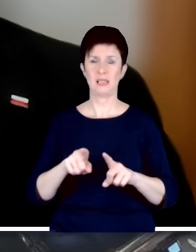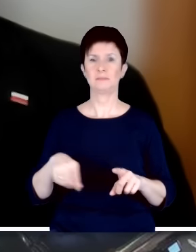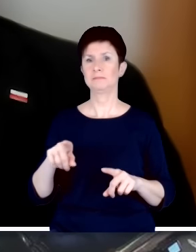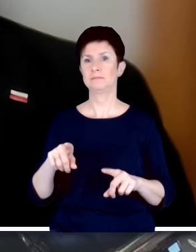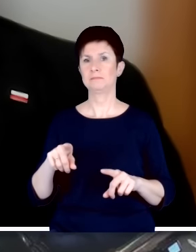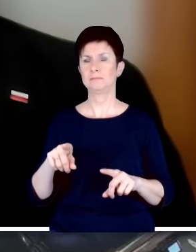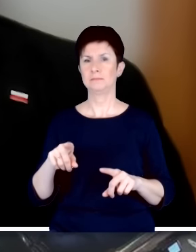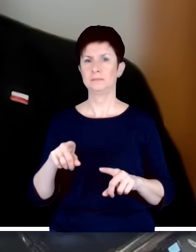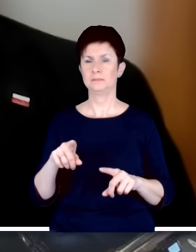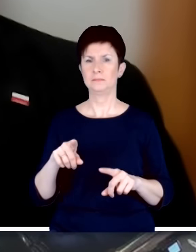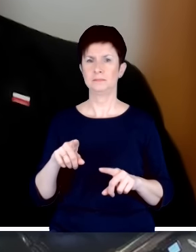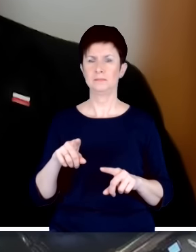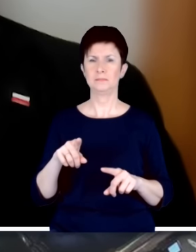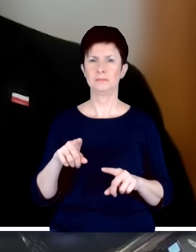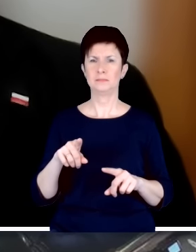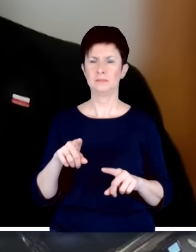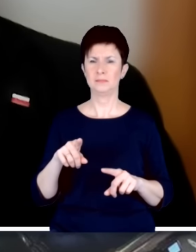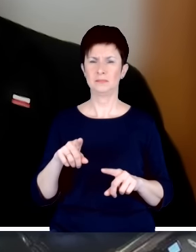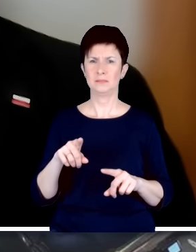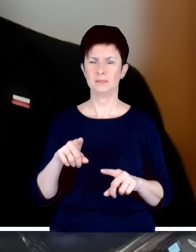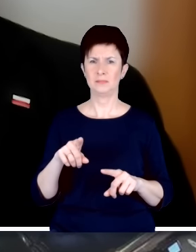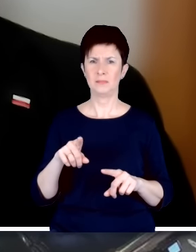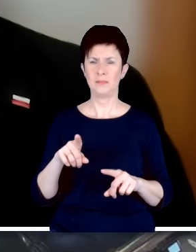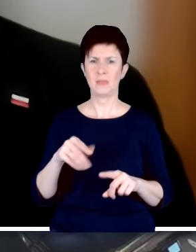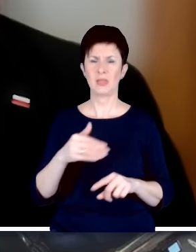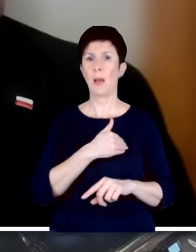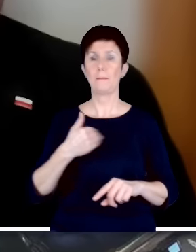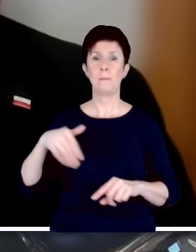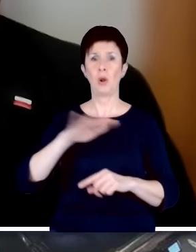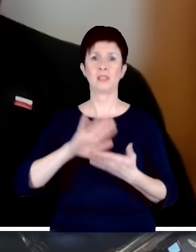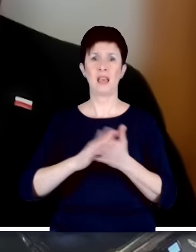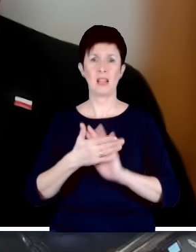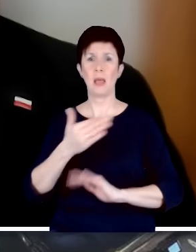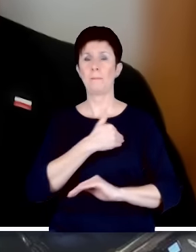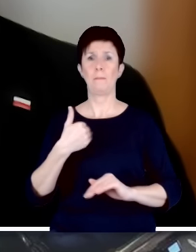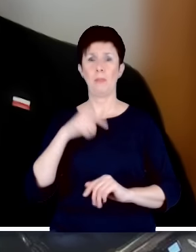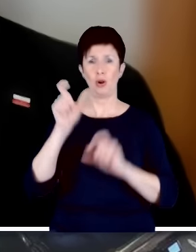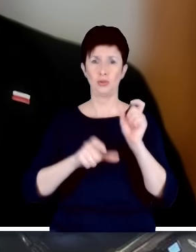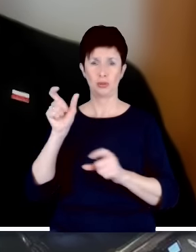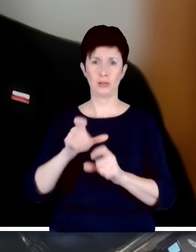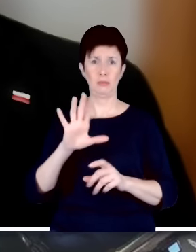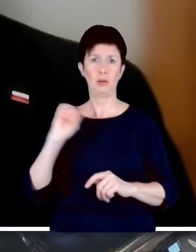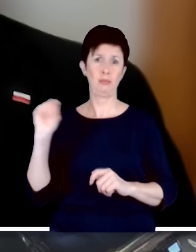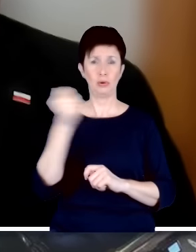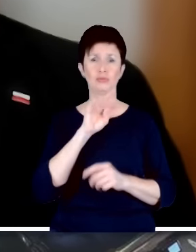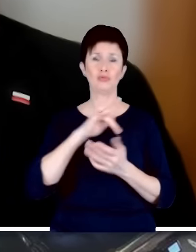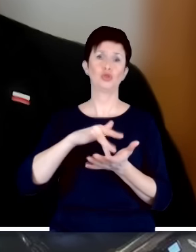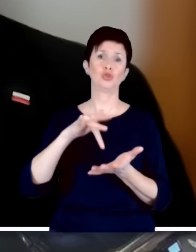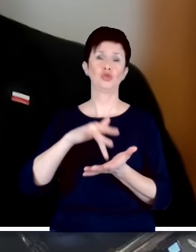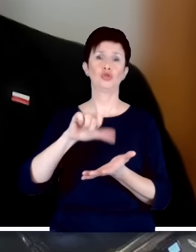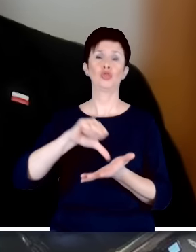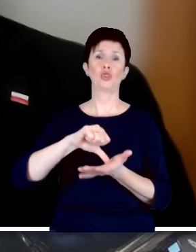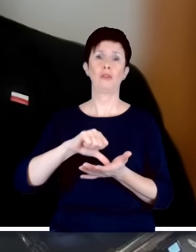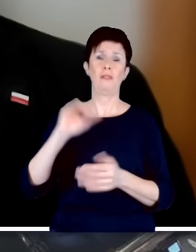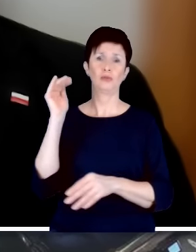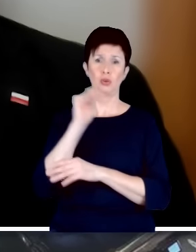hubowego. Ten polski rynek, polscy pasażerowie i pasażerowie z Europy Środkowo-Wschodniej będą obsługiwani przez lotniska